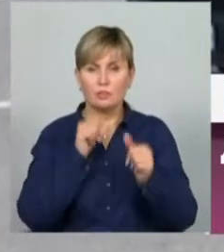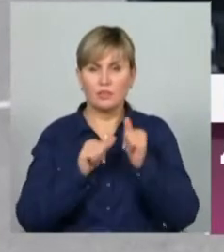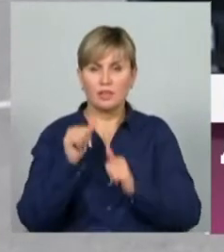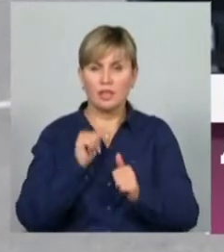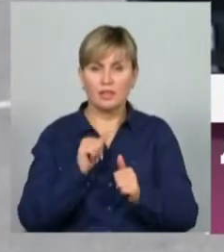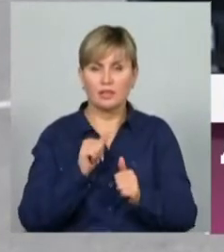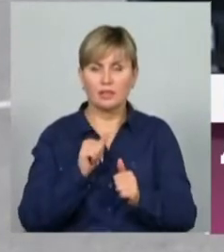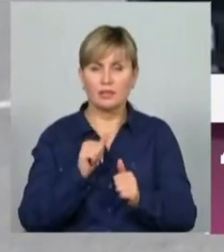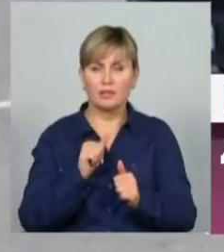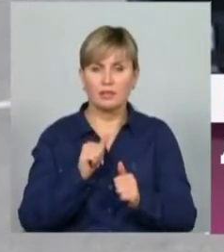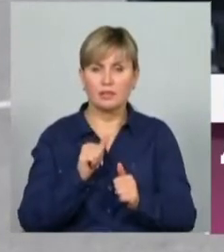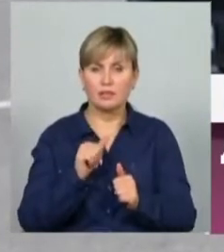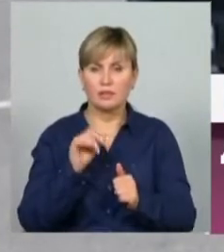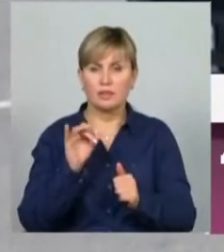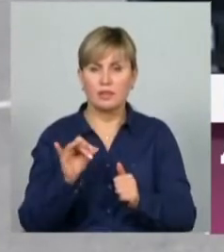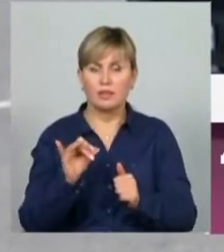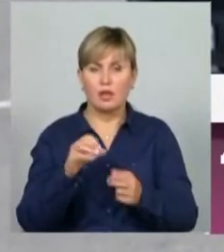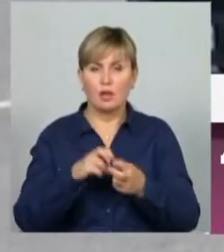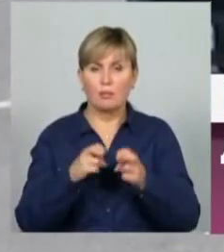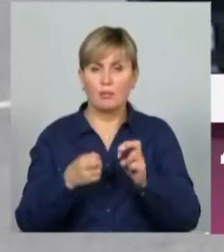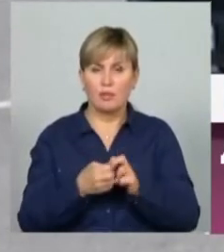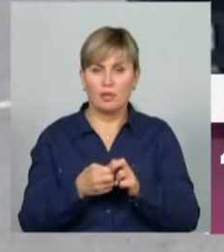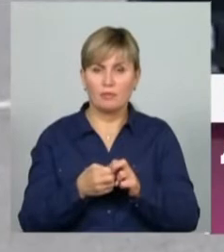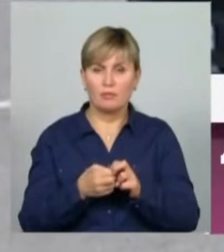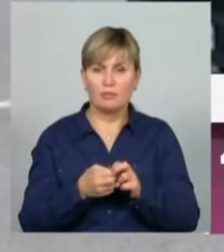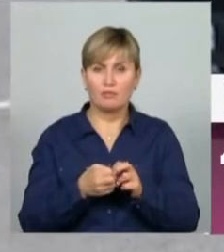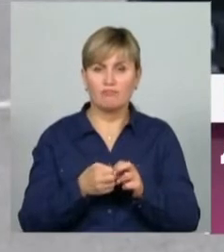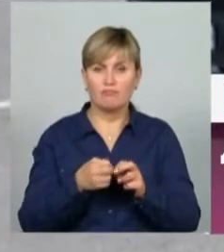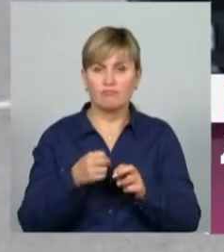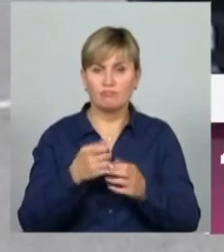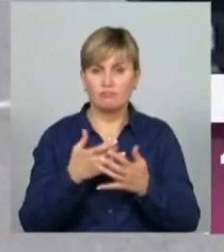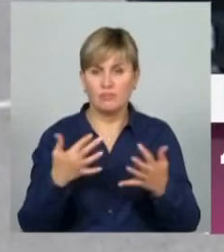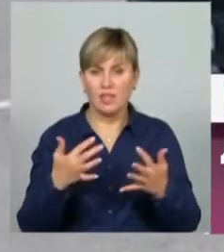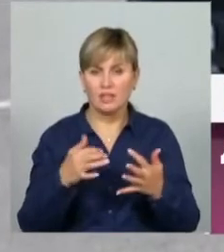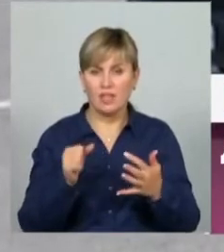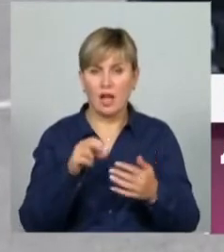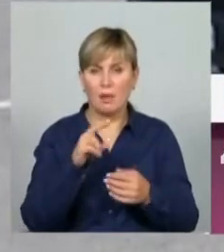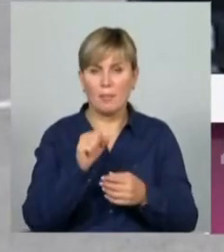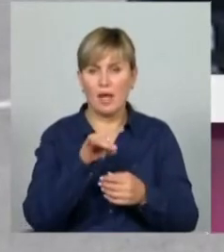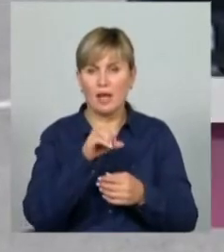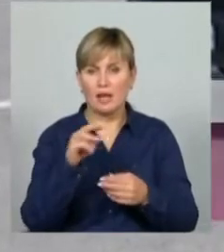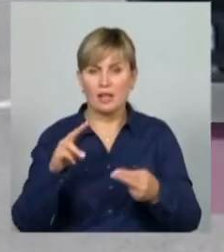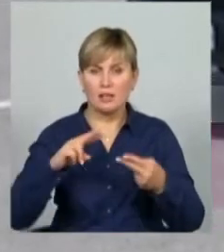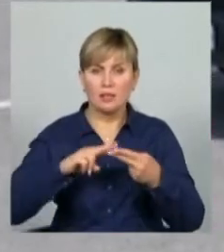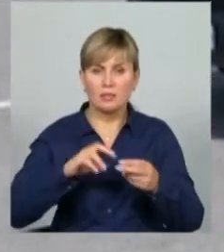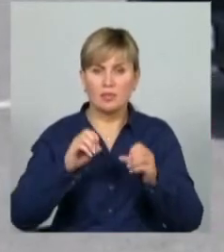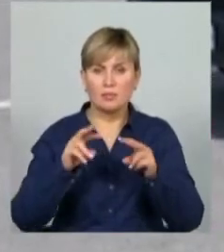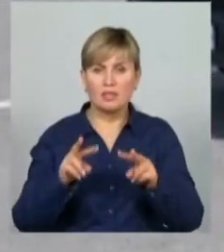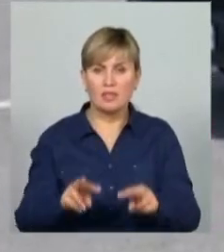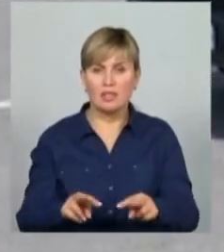Это и проблемы с вестибулярным аппаратом, это и проблемы